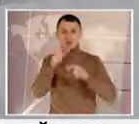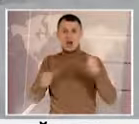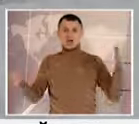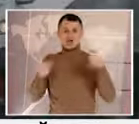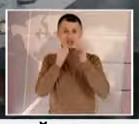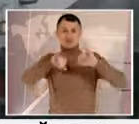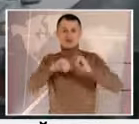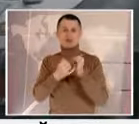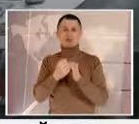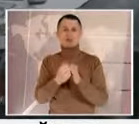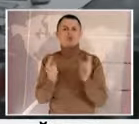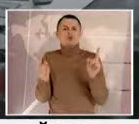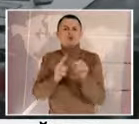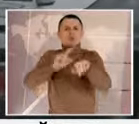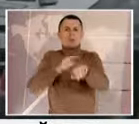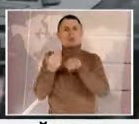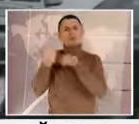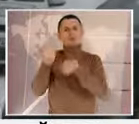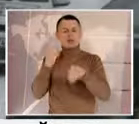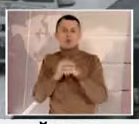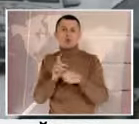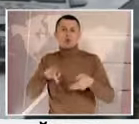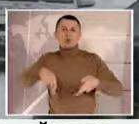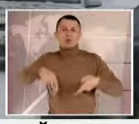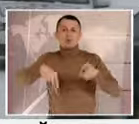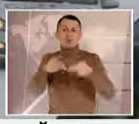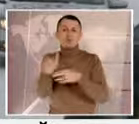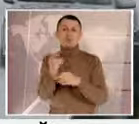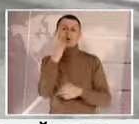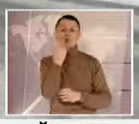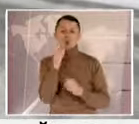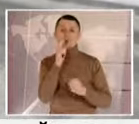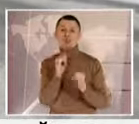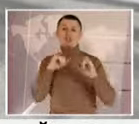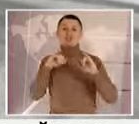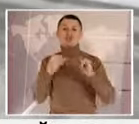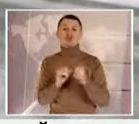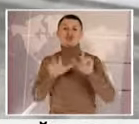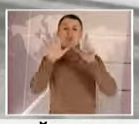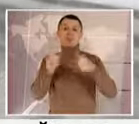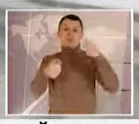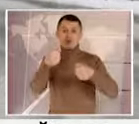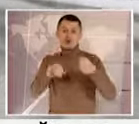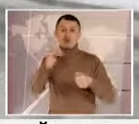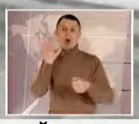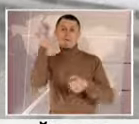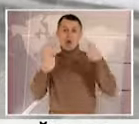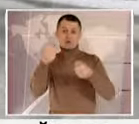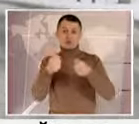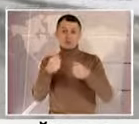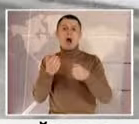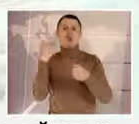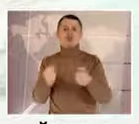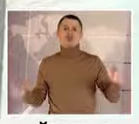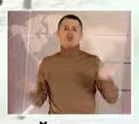accident produs în urmă cu scurt timp pe DN1, acolo unde 7 autoturisme și o ambulanță au fost